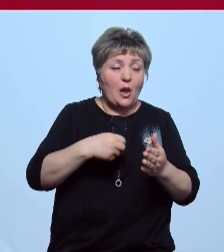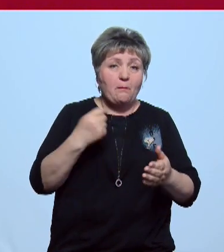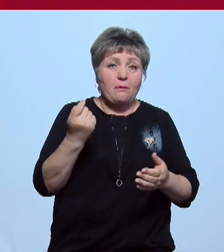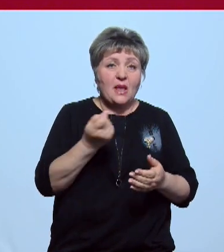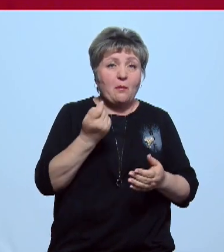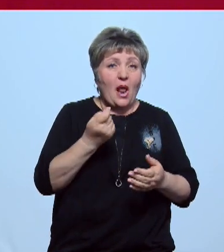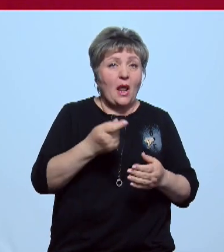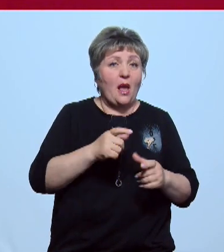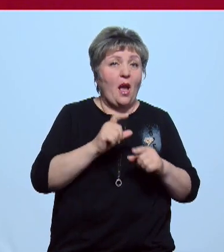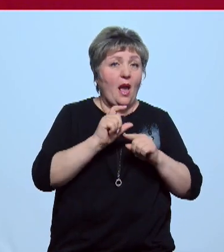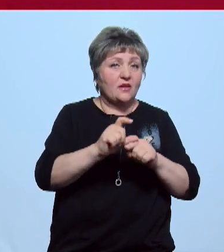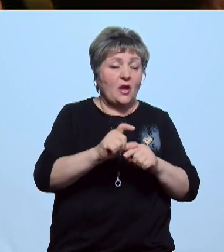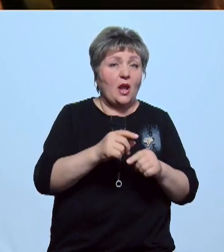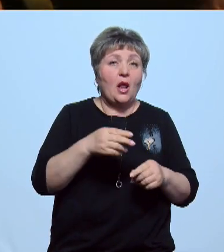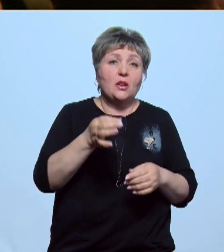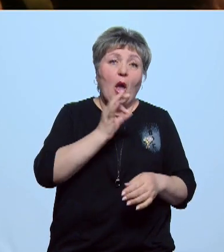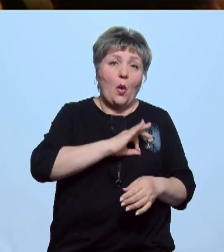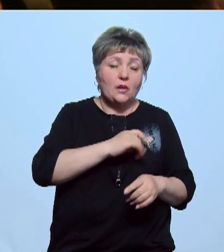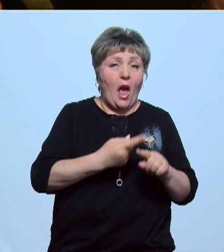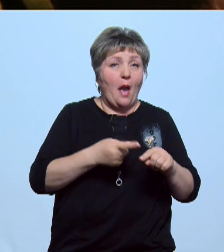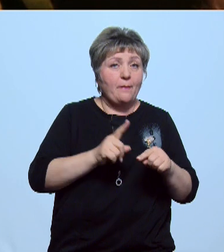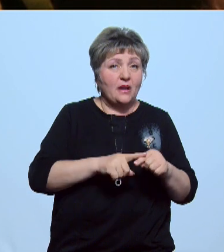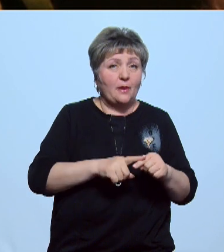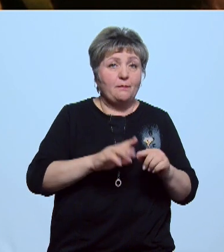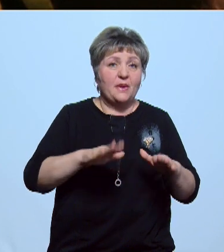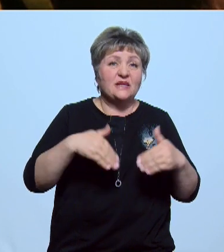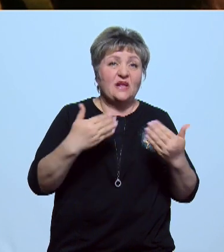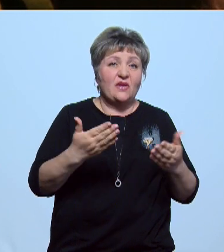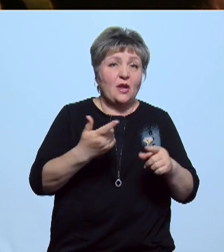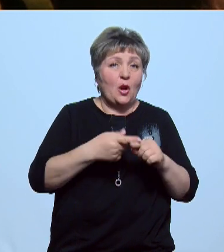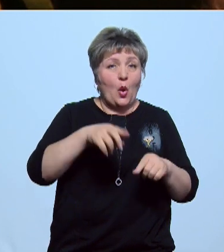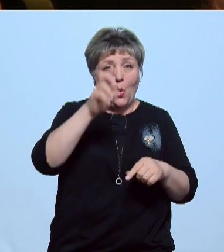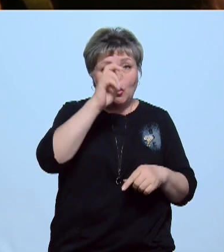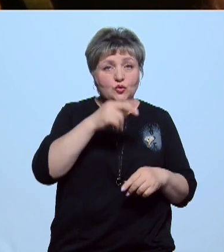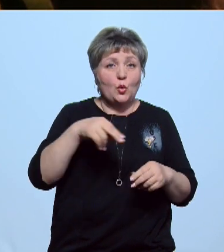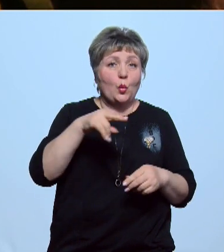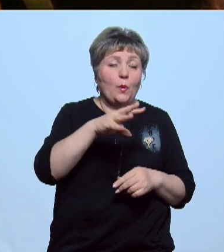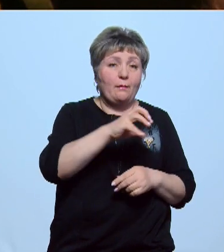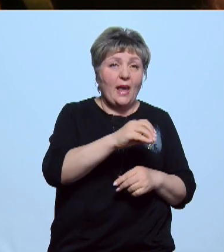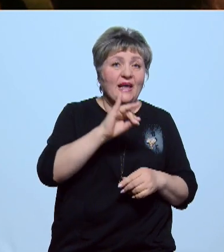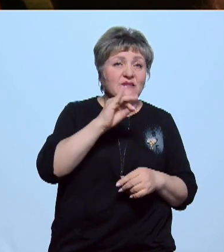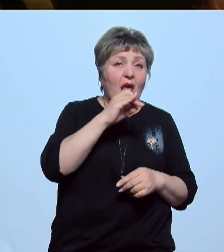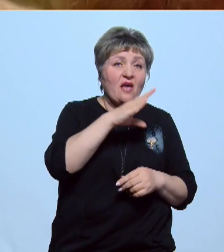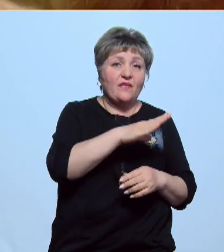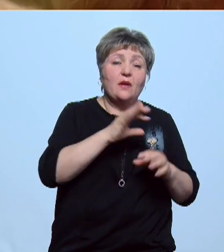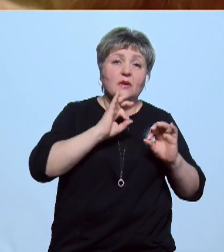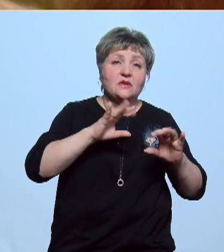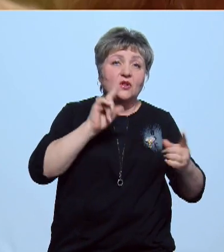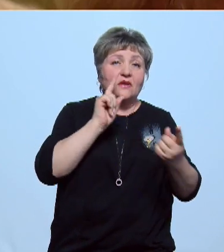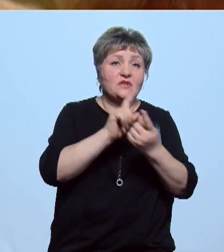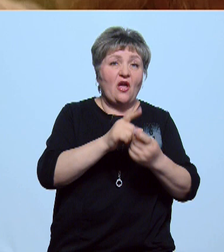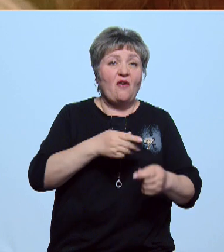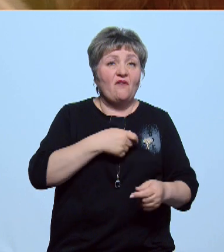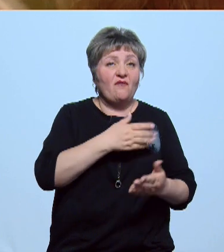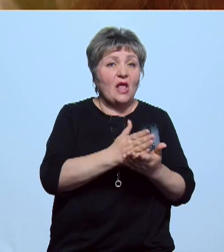минимальный гарантированный доход. Об этом представитель Удмуртии в Госдуме страны Андрей Исаев рассказал на встрече с